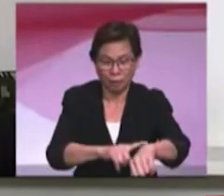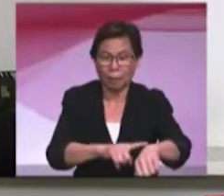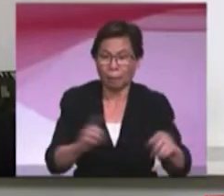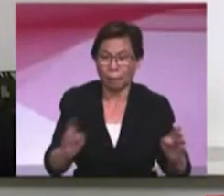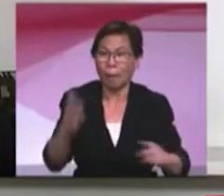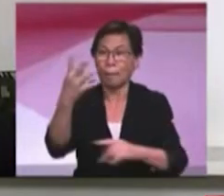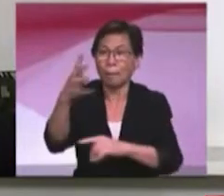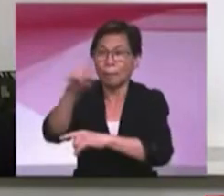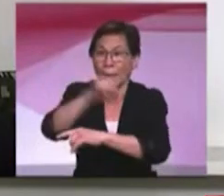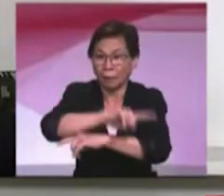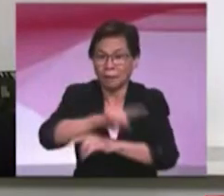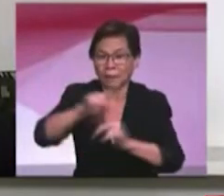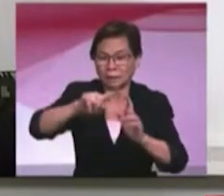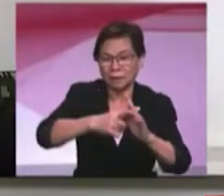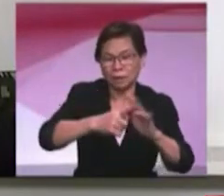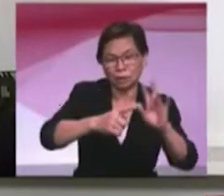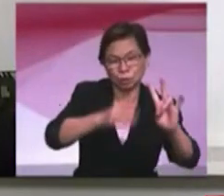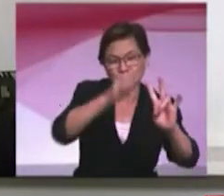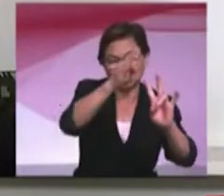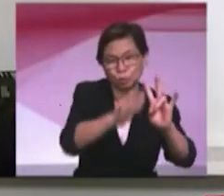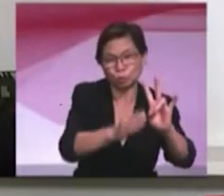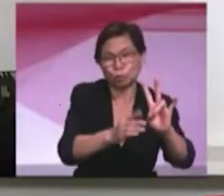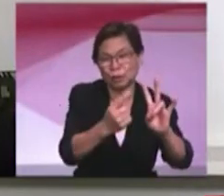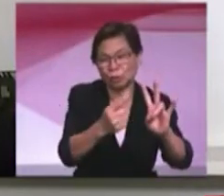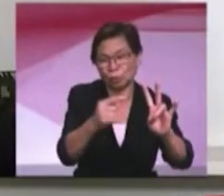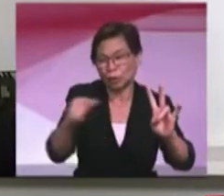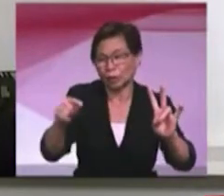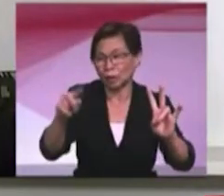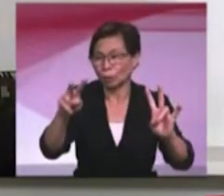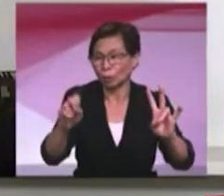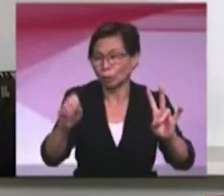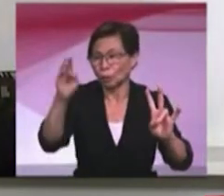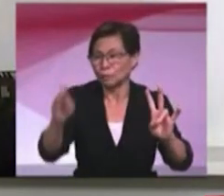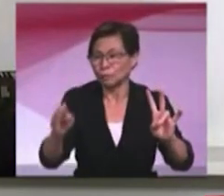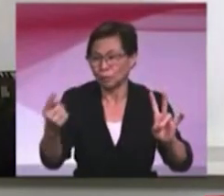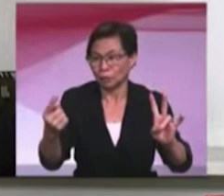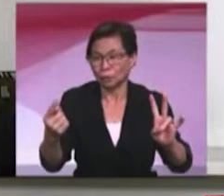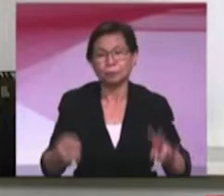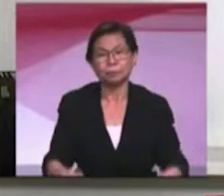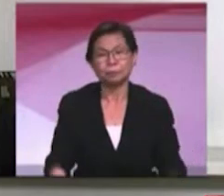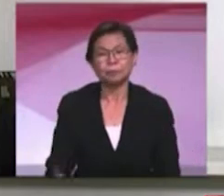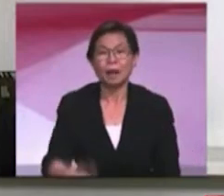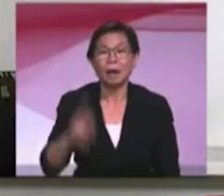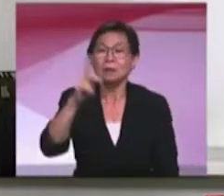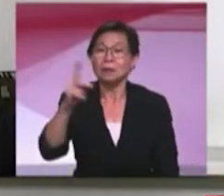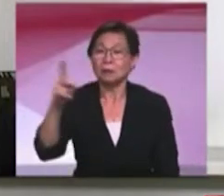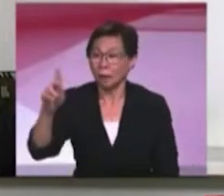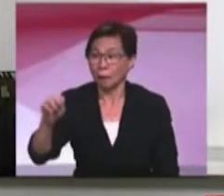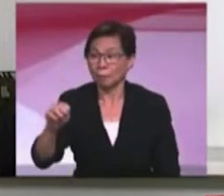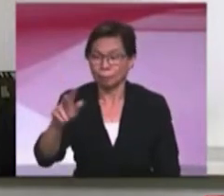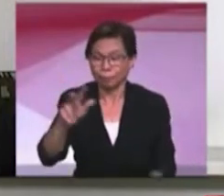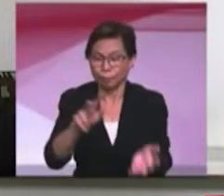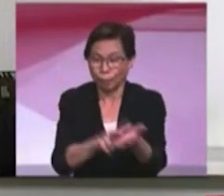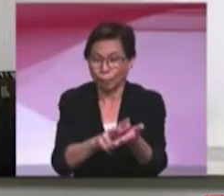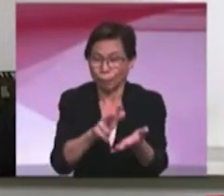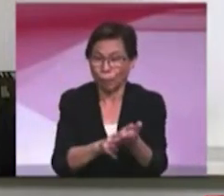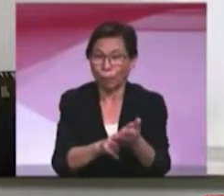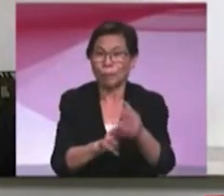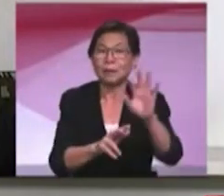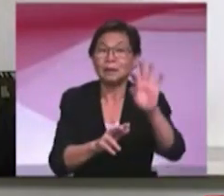tempoh 14 hari sejak 7 sehingga 20 Januari. KKM juga